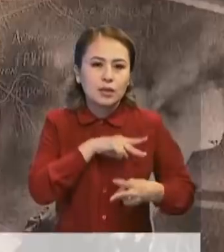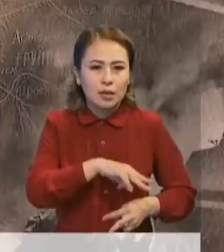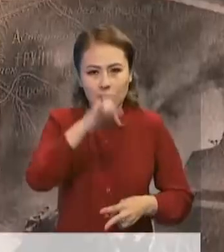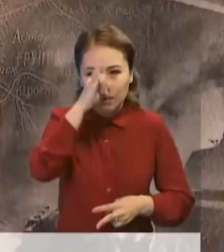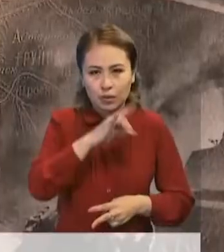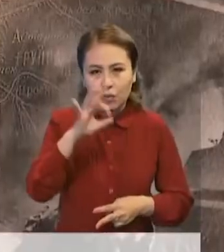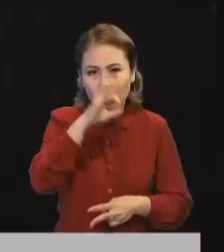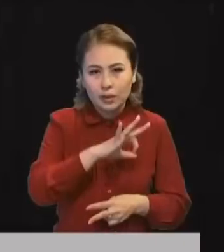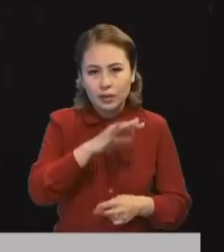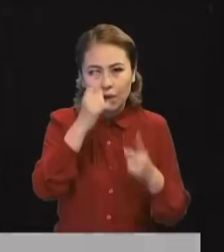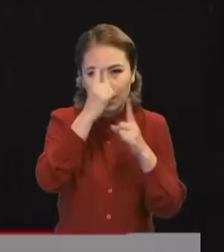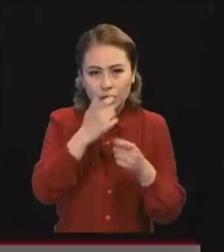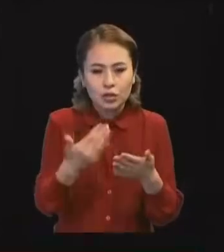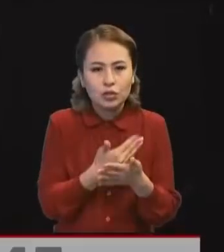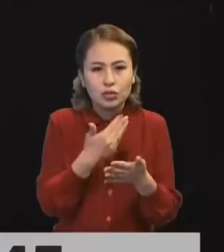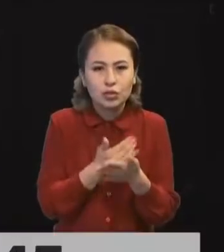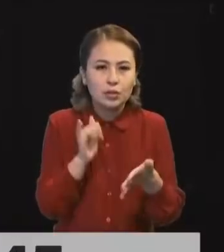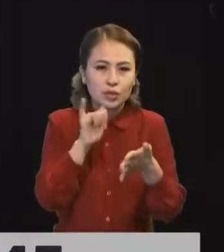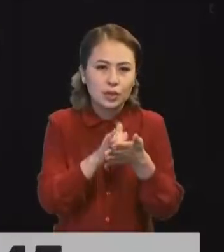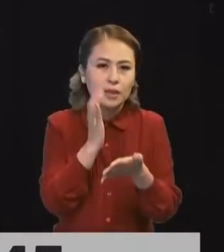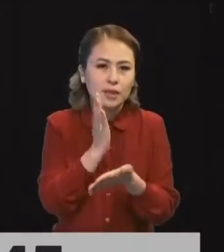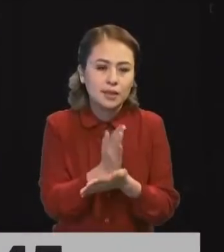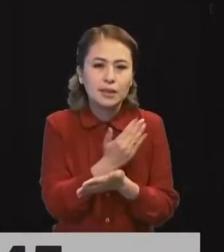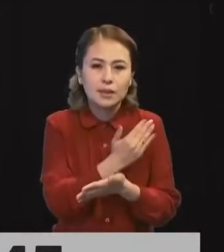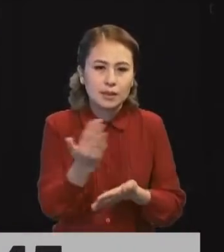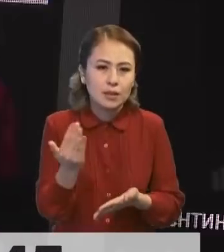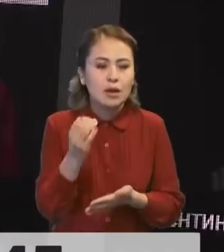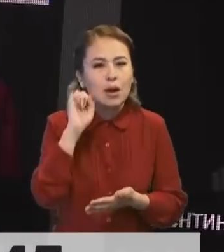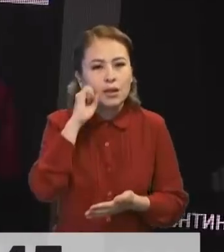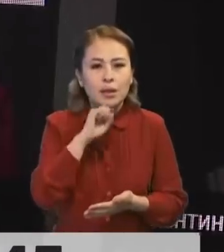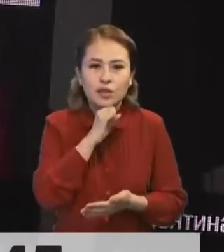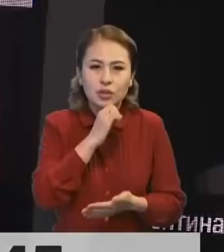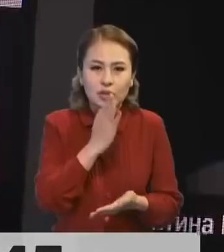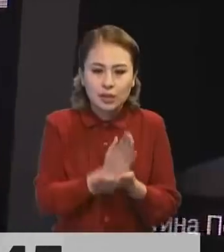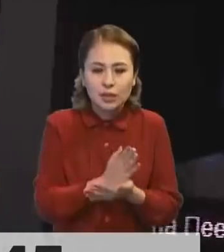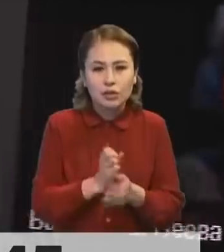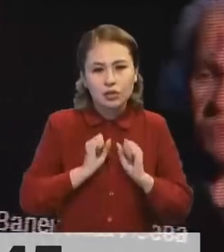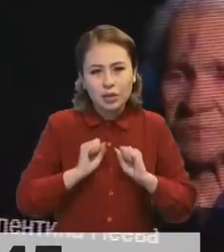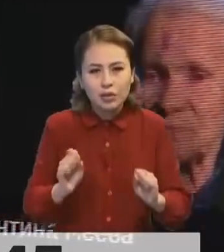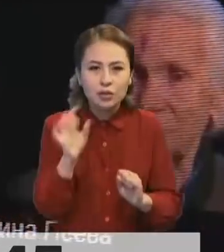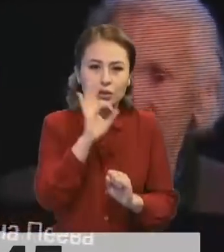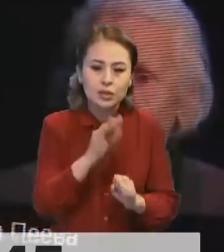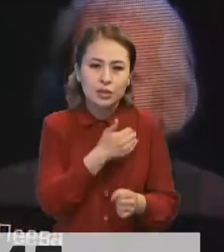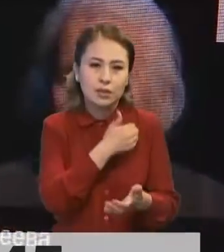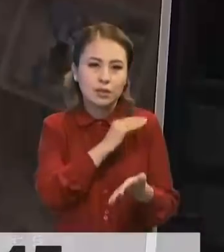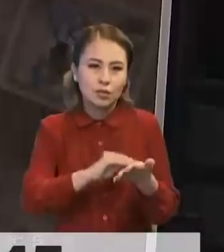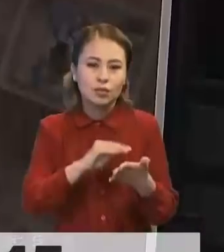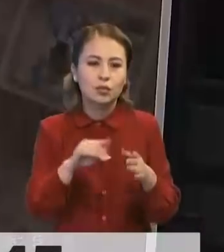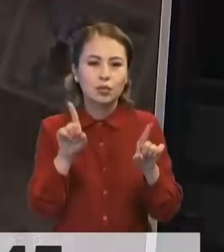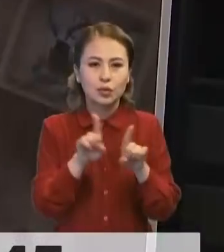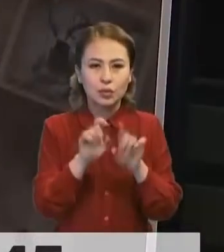еткен қазақстандықтар туралы тың ақпараттар да жүктеліп жатыр. Егер сізде ата жеңіздің ерлігі жайлы жазғыңыз